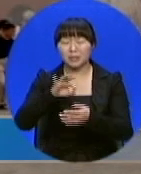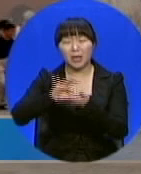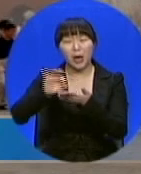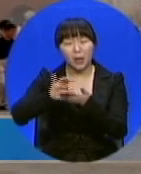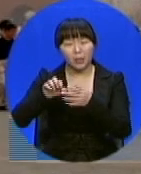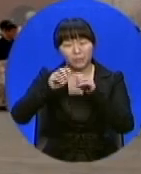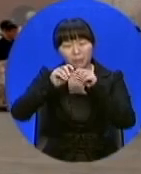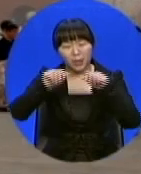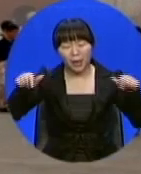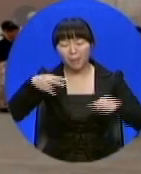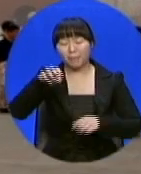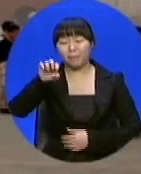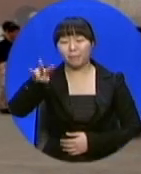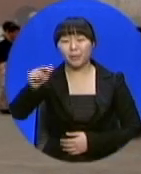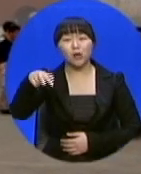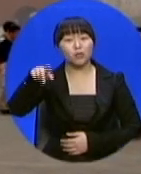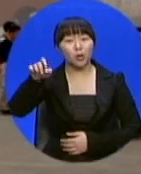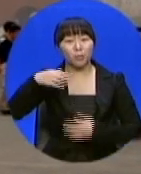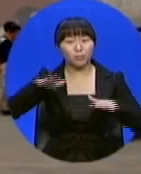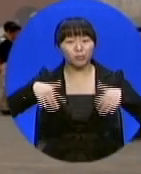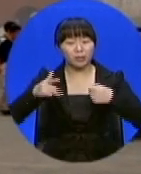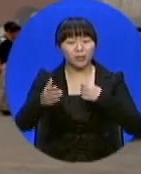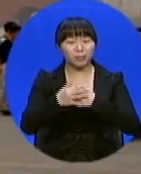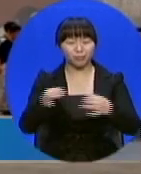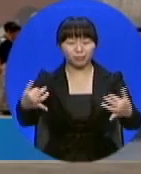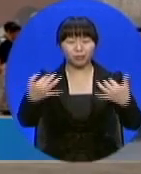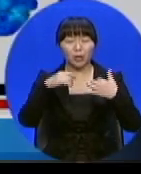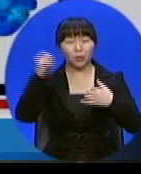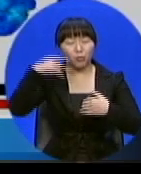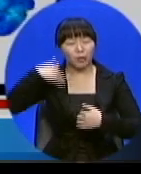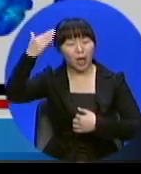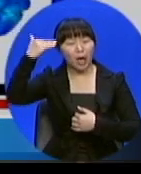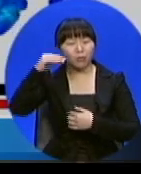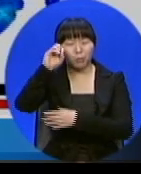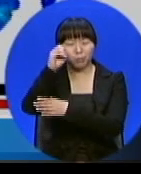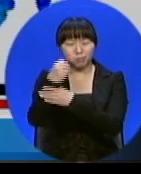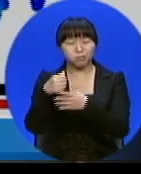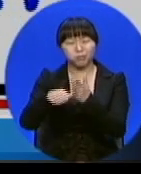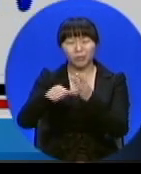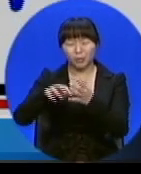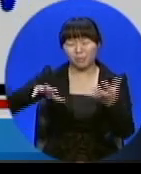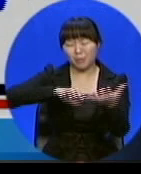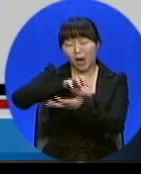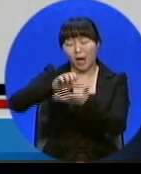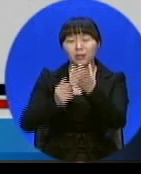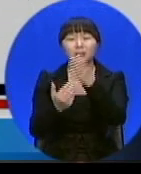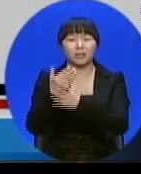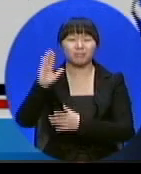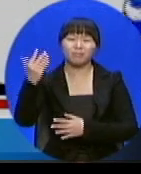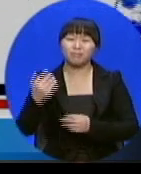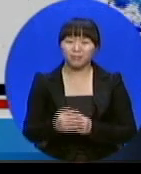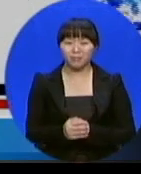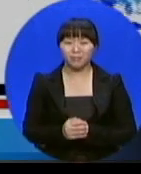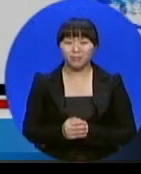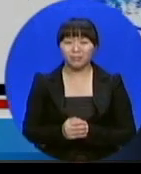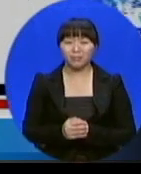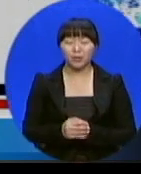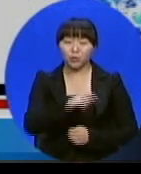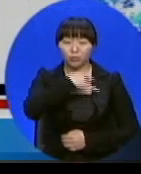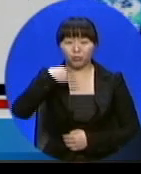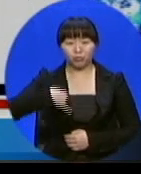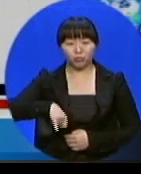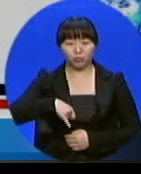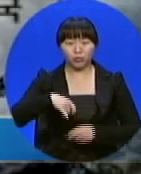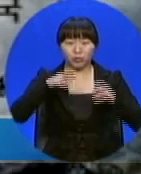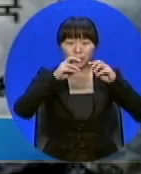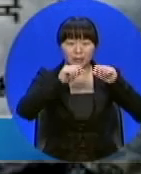미세먼지가 편서풍을 타고 유입된 데다 우리나라 자체 오염물질이 복합적으로 작용해 발생된 것인데요. 중국의